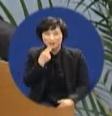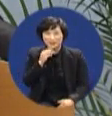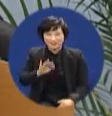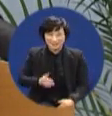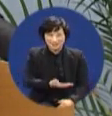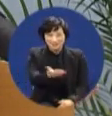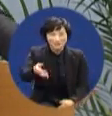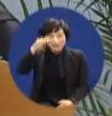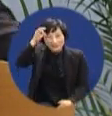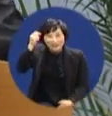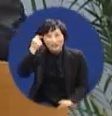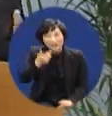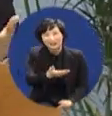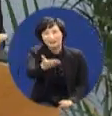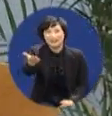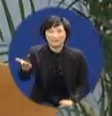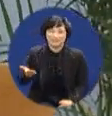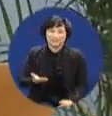인정하십니까?